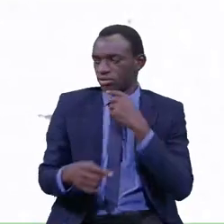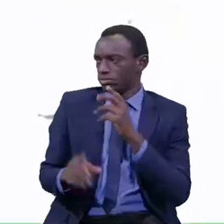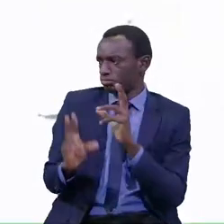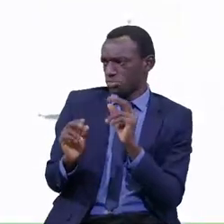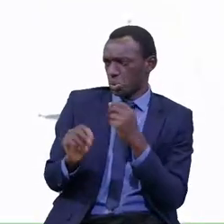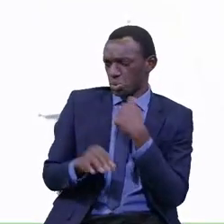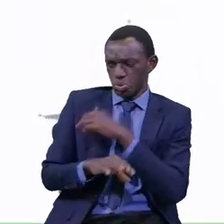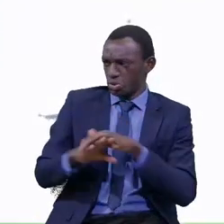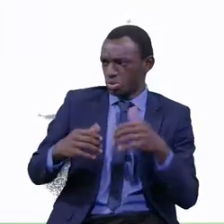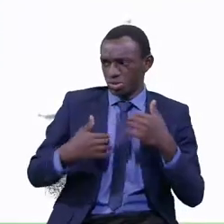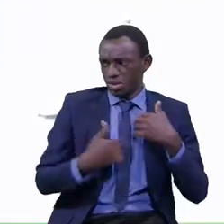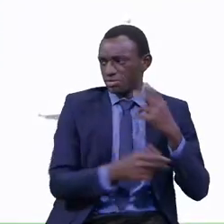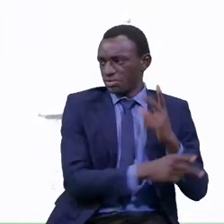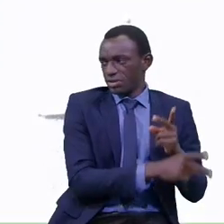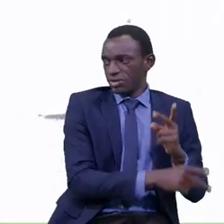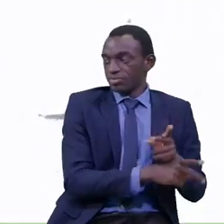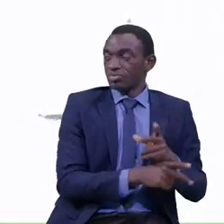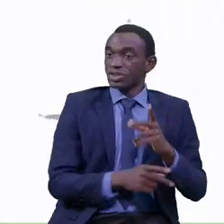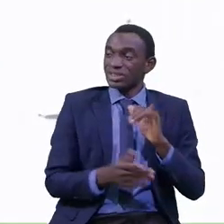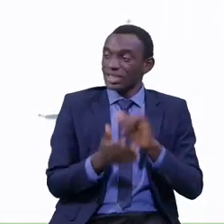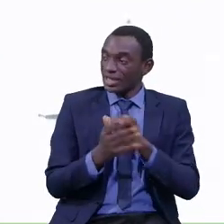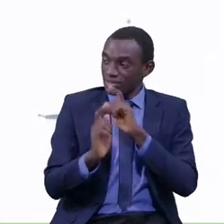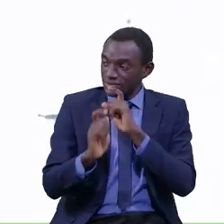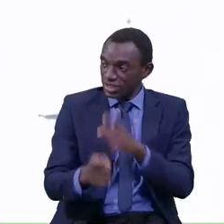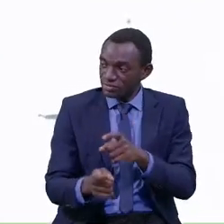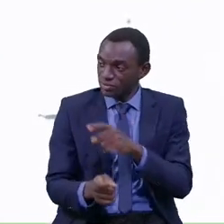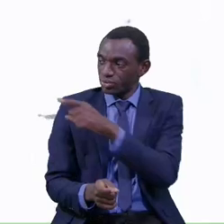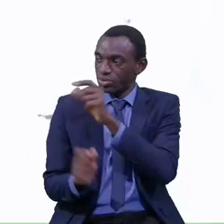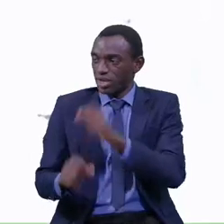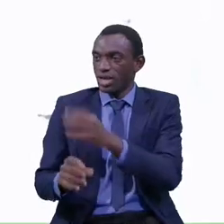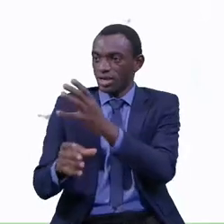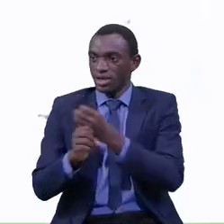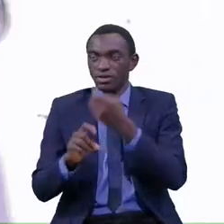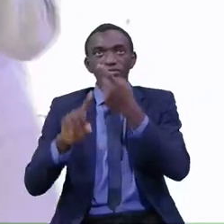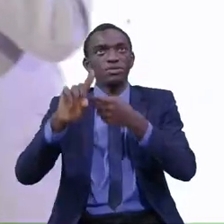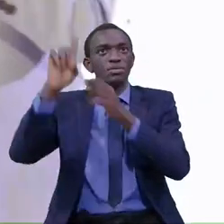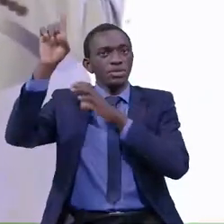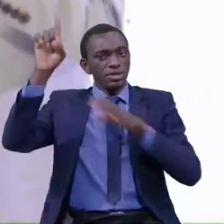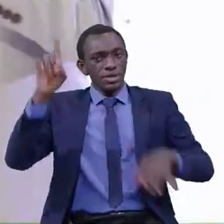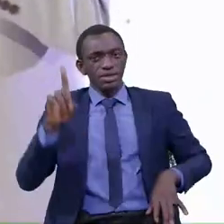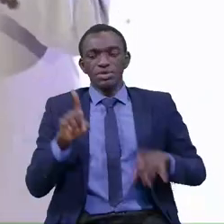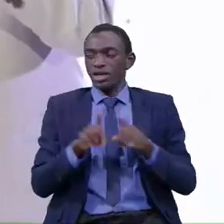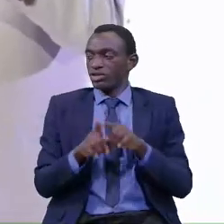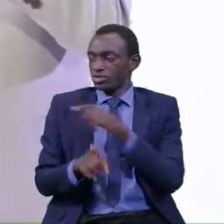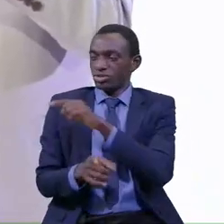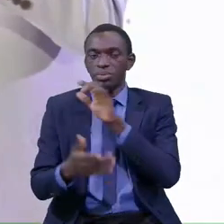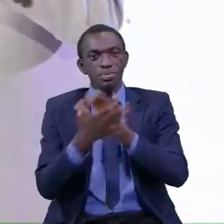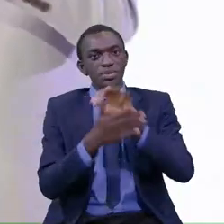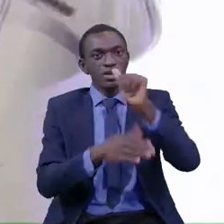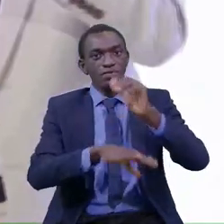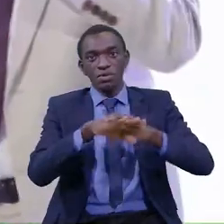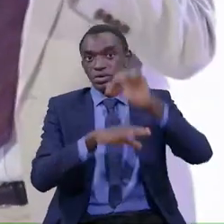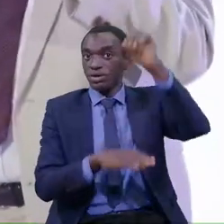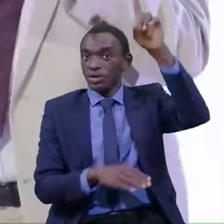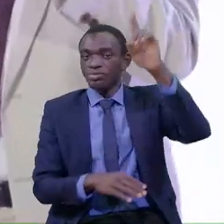ici. Ce don, vous ne pouvez l'avoir que de Christ, quand vous croyez en lui. Le